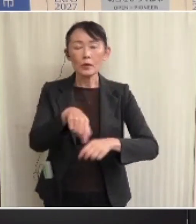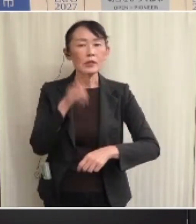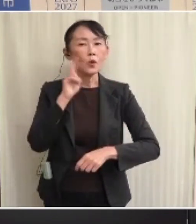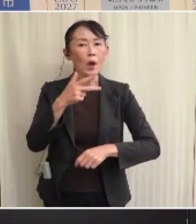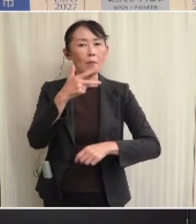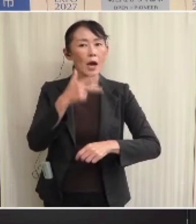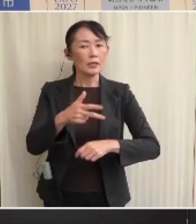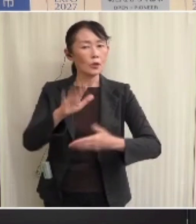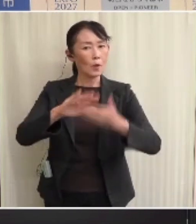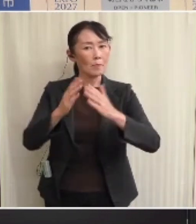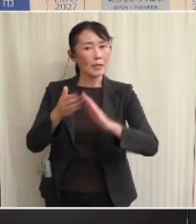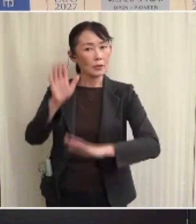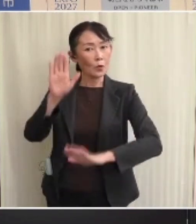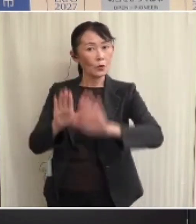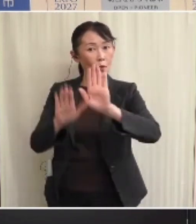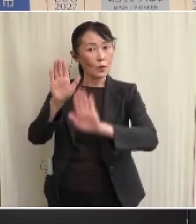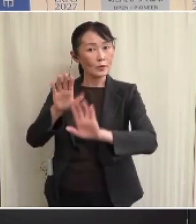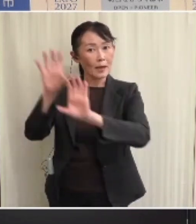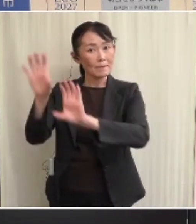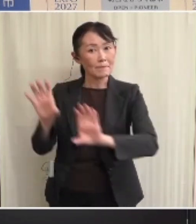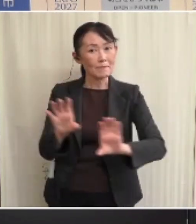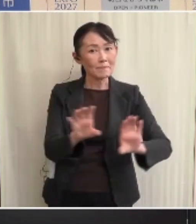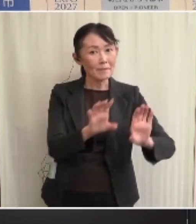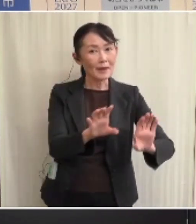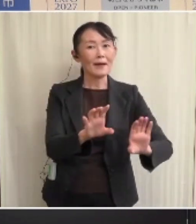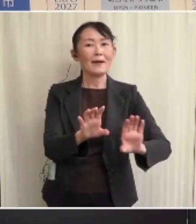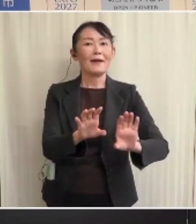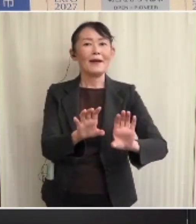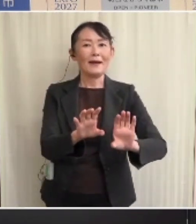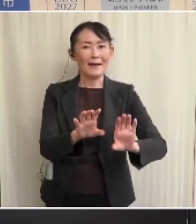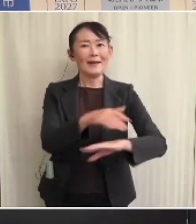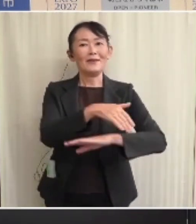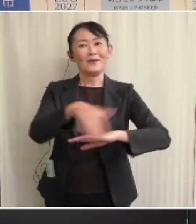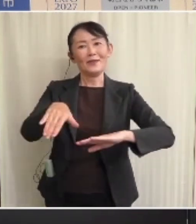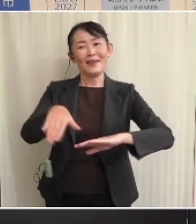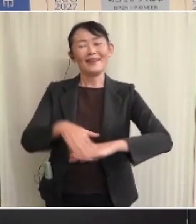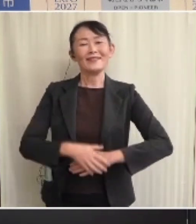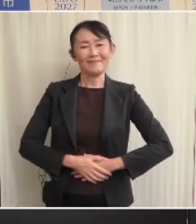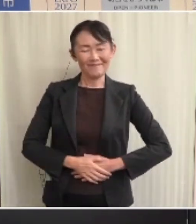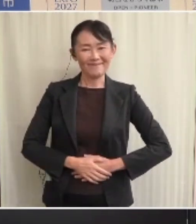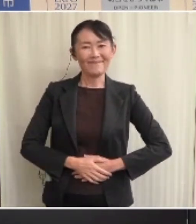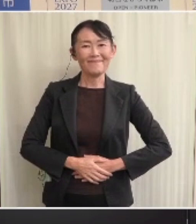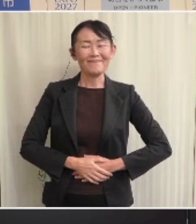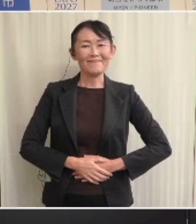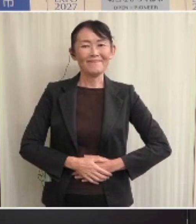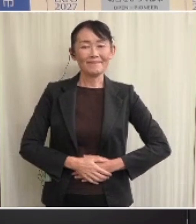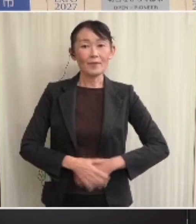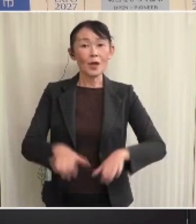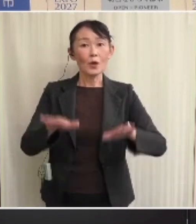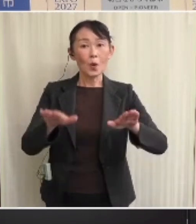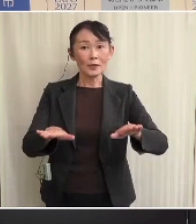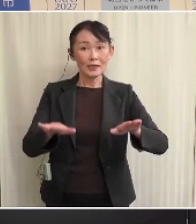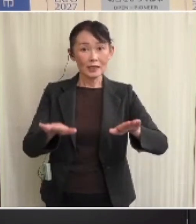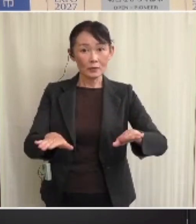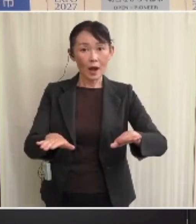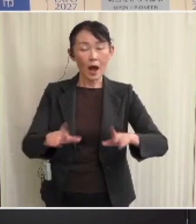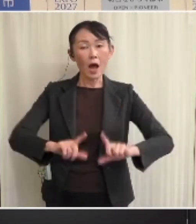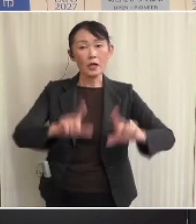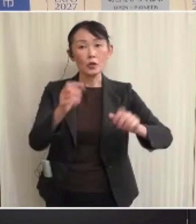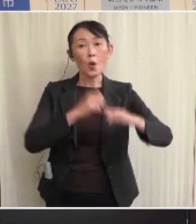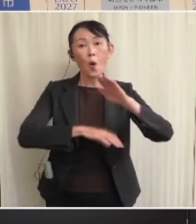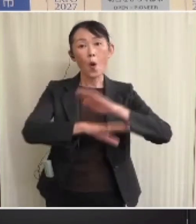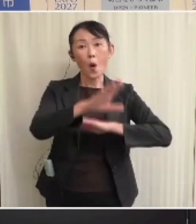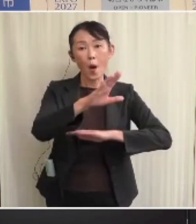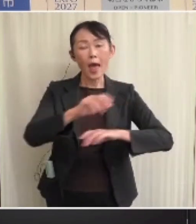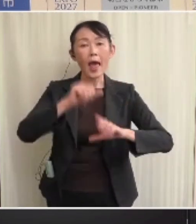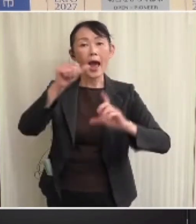登場を、させていただけるという次第でございます。はい、本日はですね、 東映アニメー